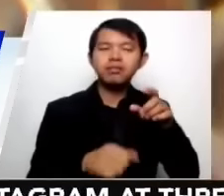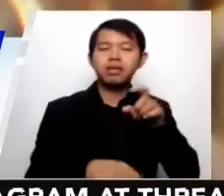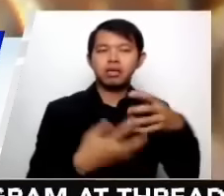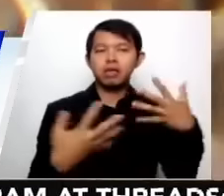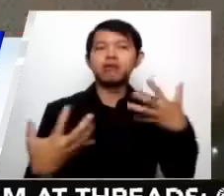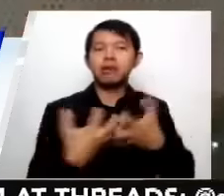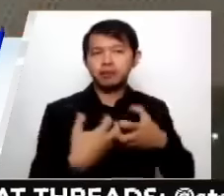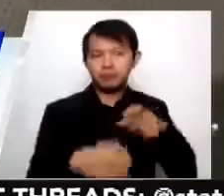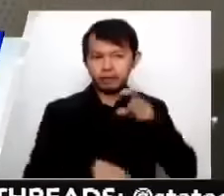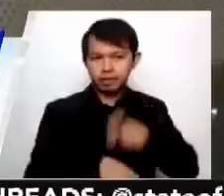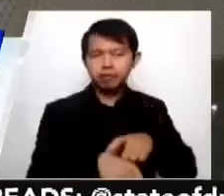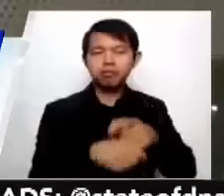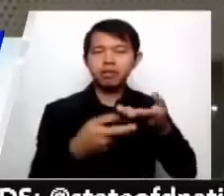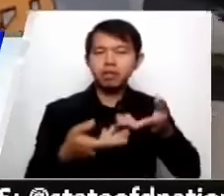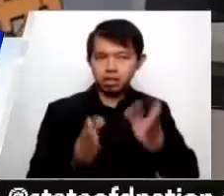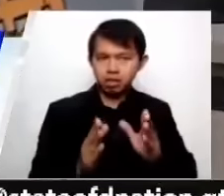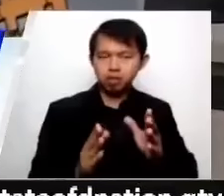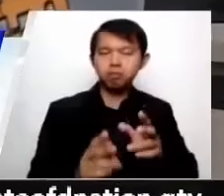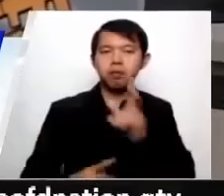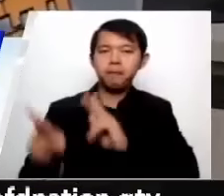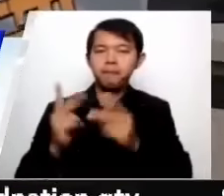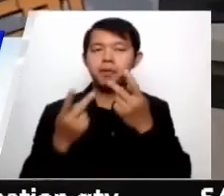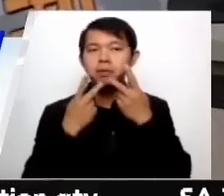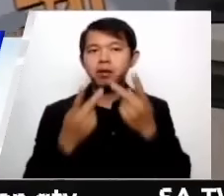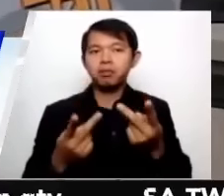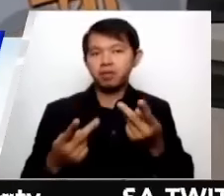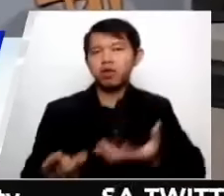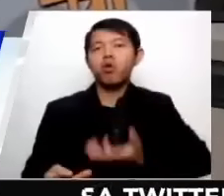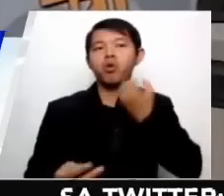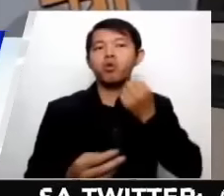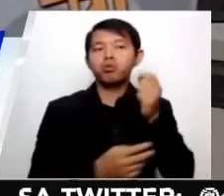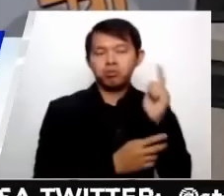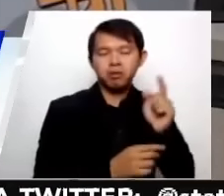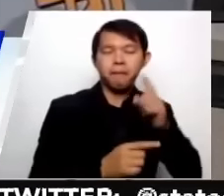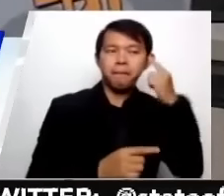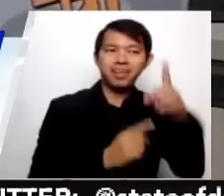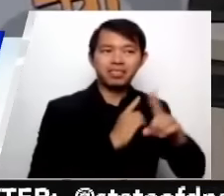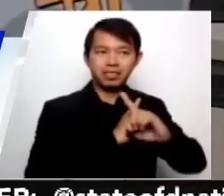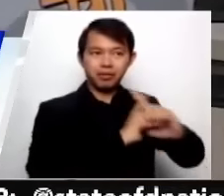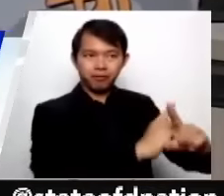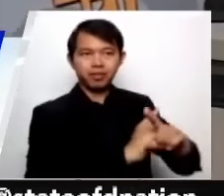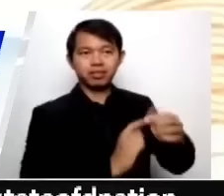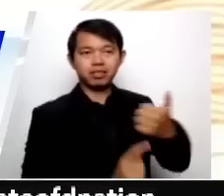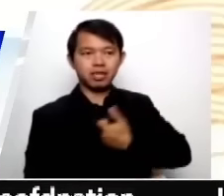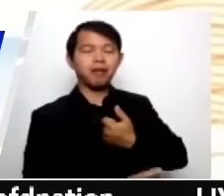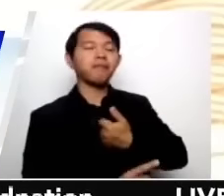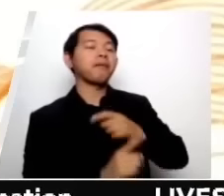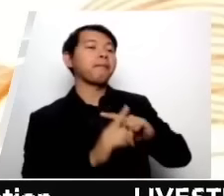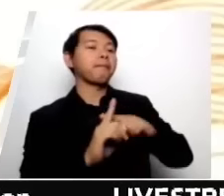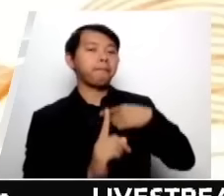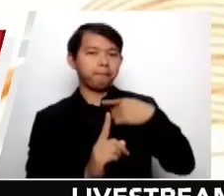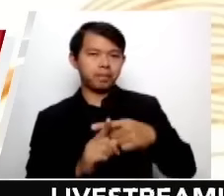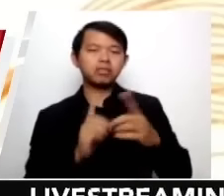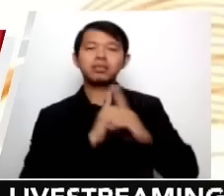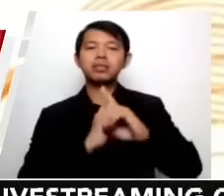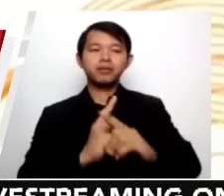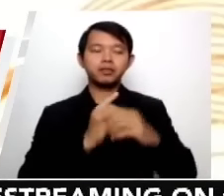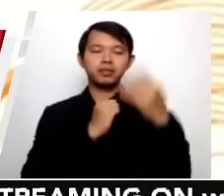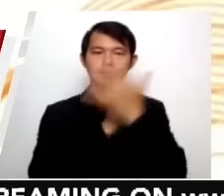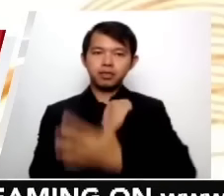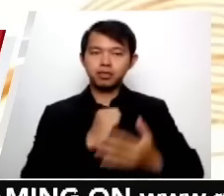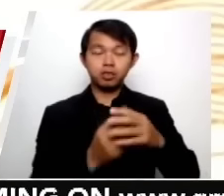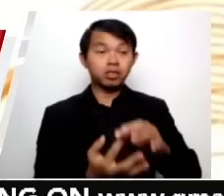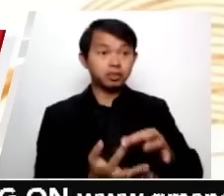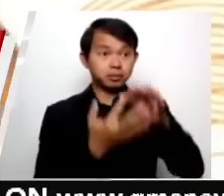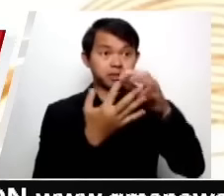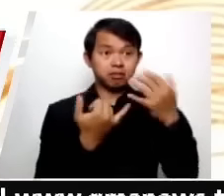ng high-powered rifles. Di lang daw ito pandepensa sa sarili, kundi pandepensa sa bansa. Lalong-lalo na sa nangyayari ngayon, di ba, with China